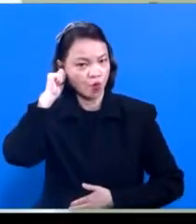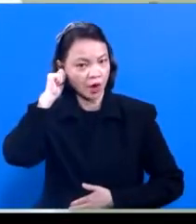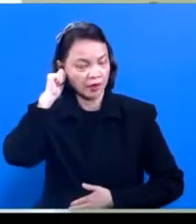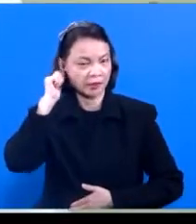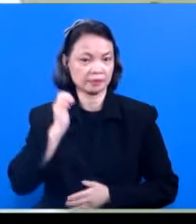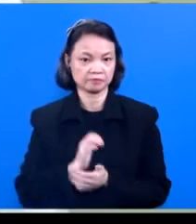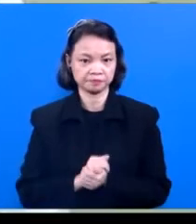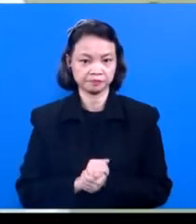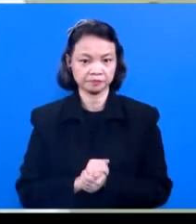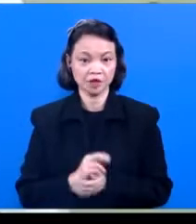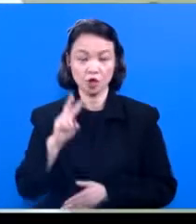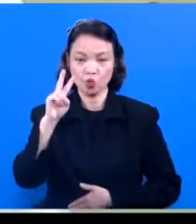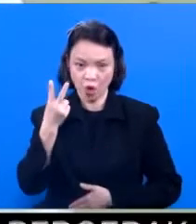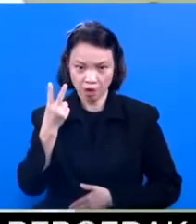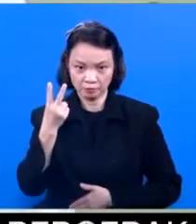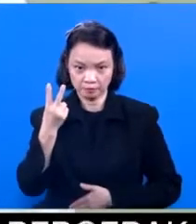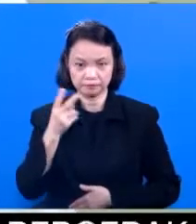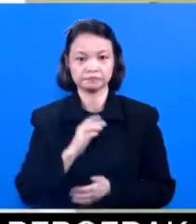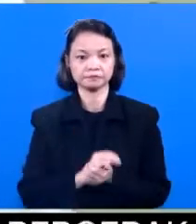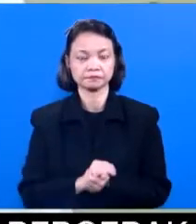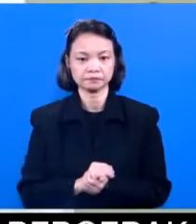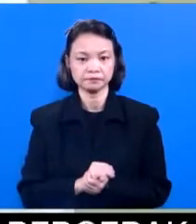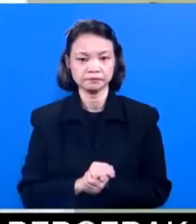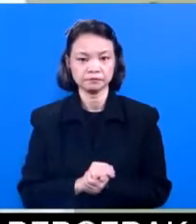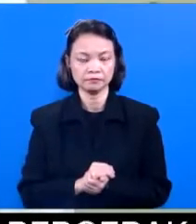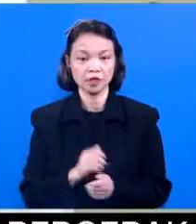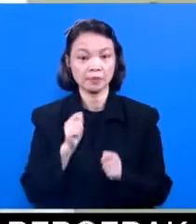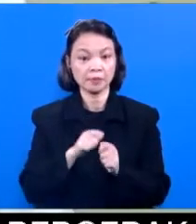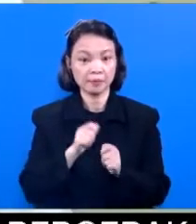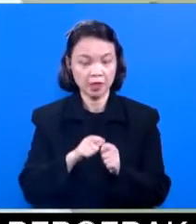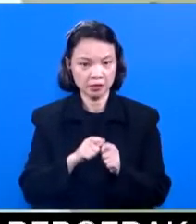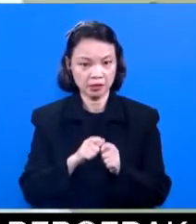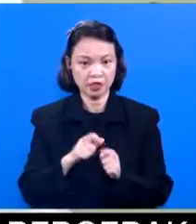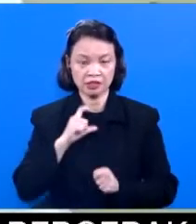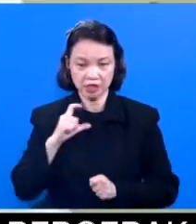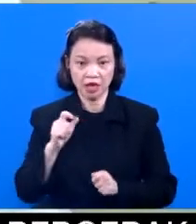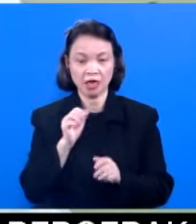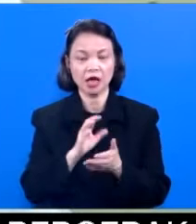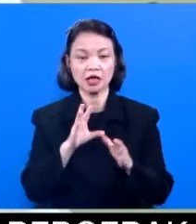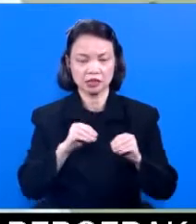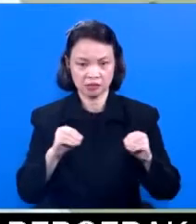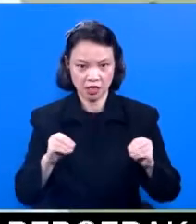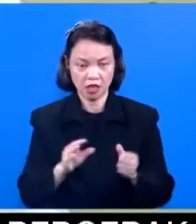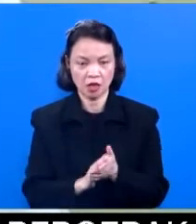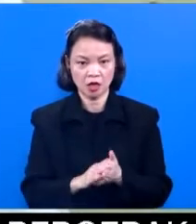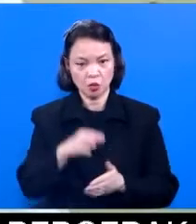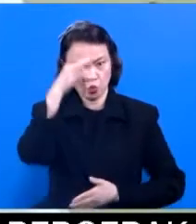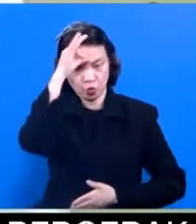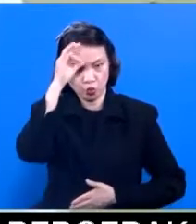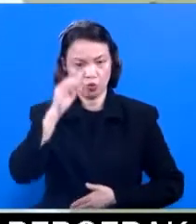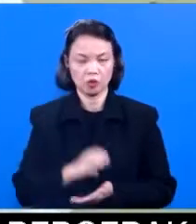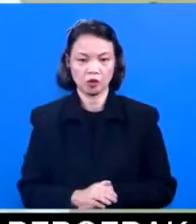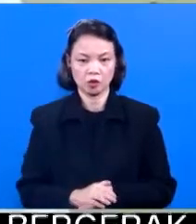Kemudian yang kedua adalah memperbaiki cara kerja aparat penegak hukum di